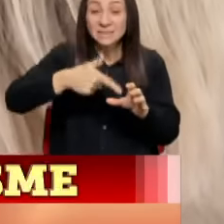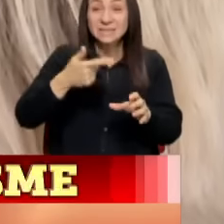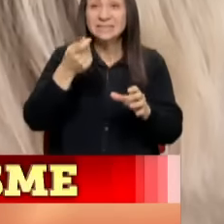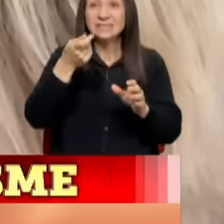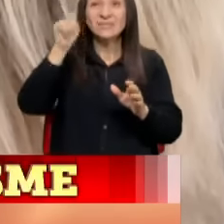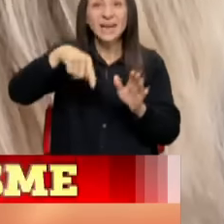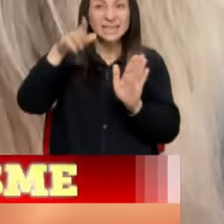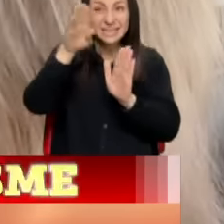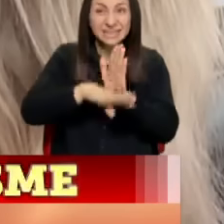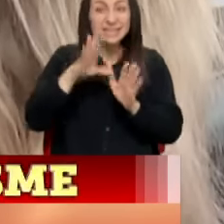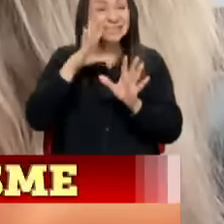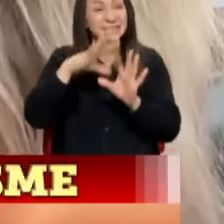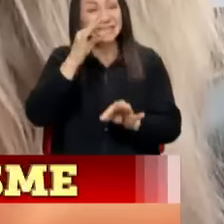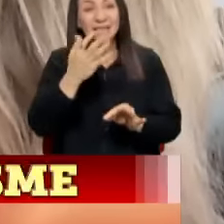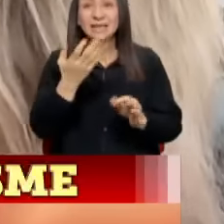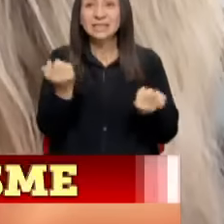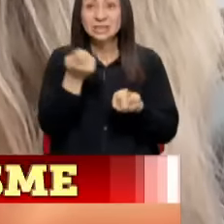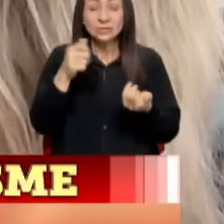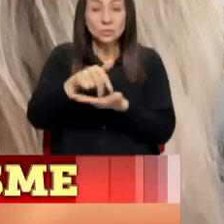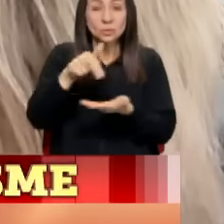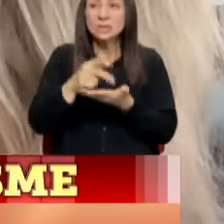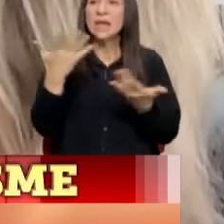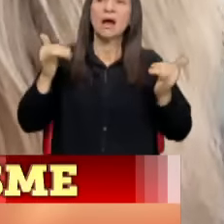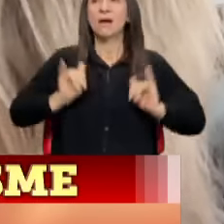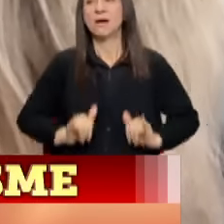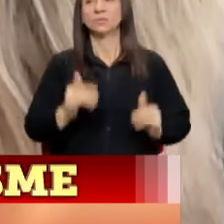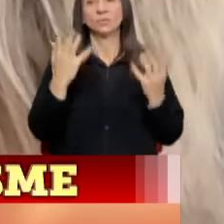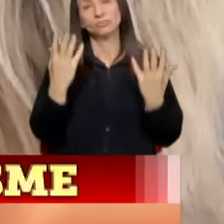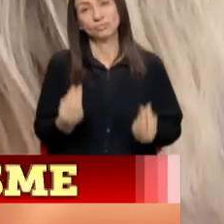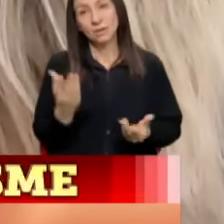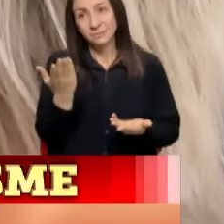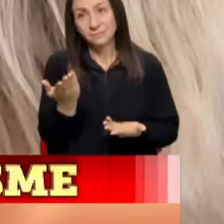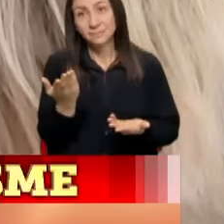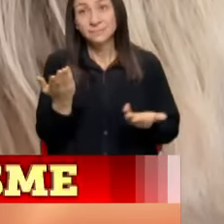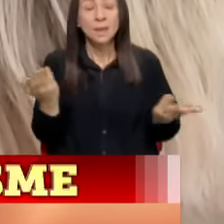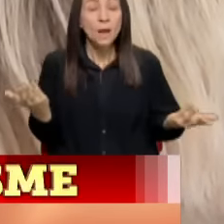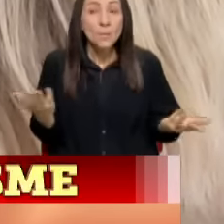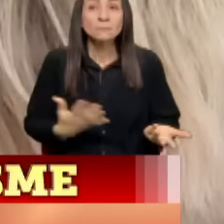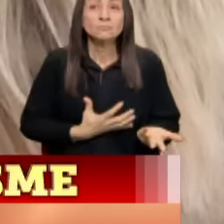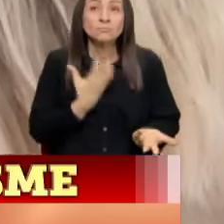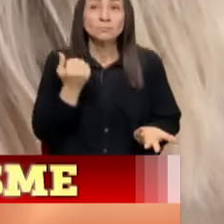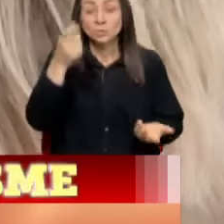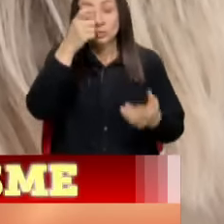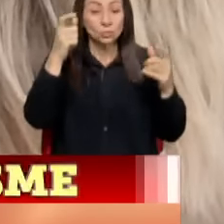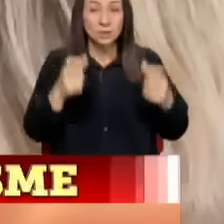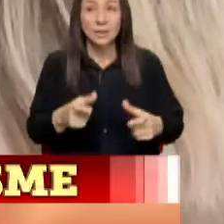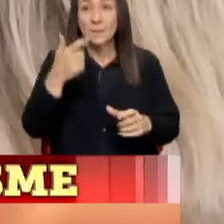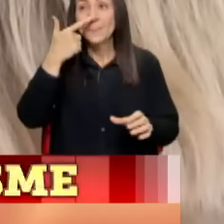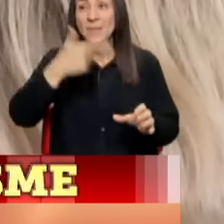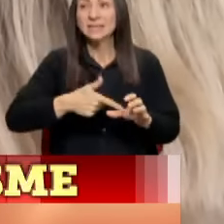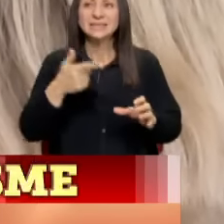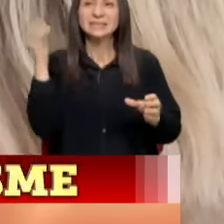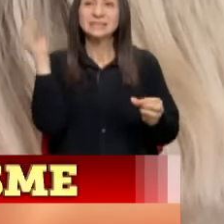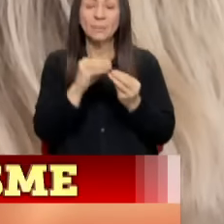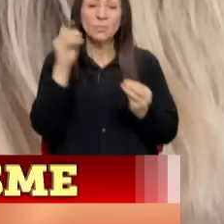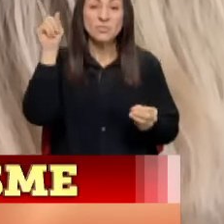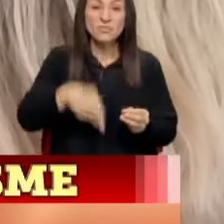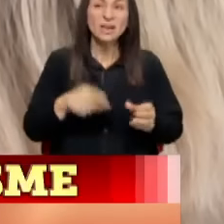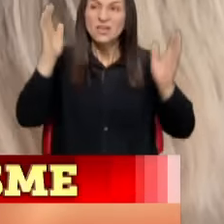indirmiş olsalar insanlar amacına göre ulaşımına daha kolay erişebilecekler. Ama maalesef ülkemizde benzine uygulanan vergi